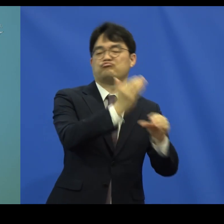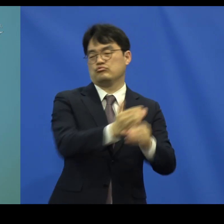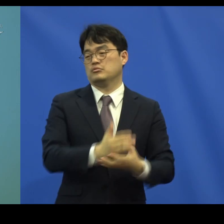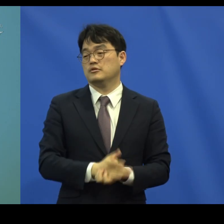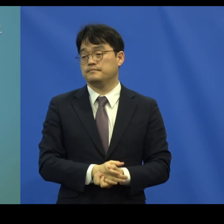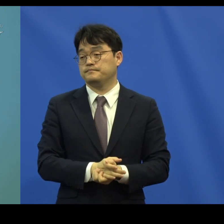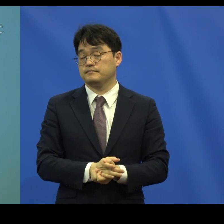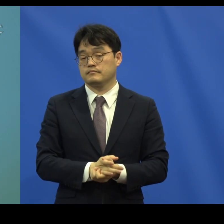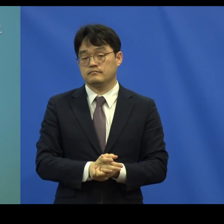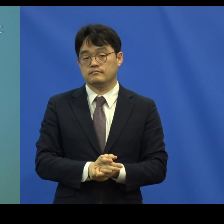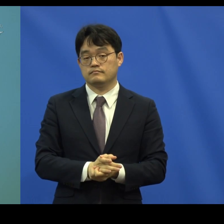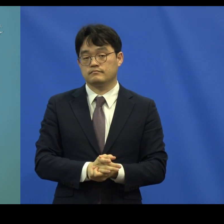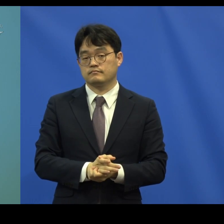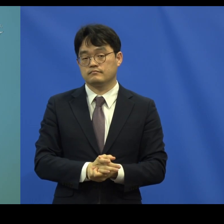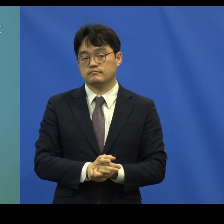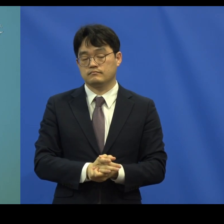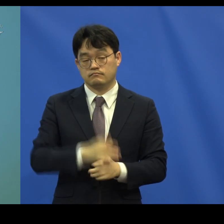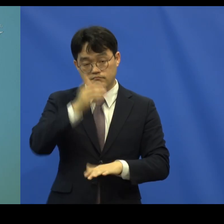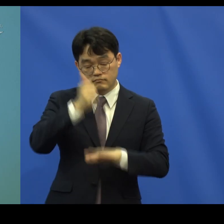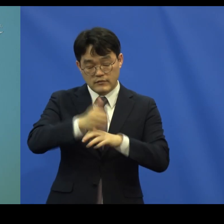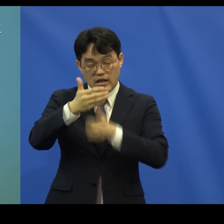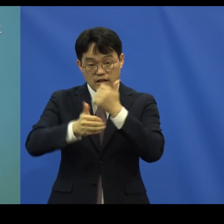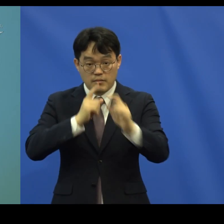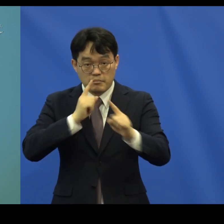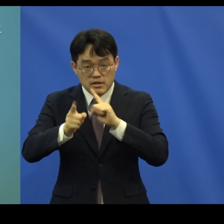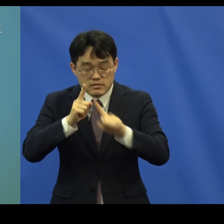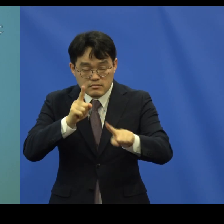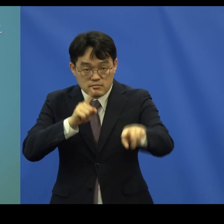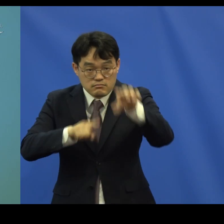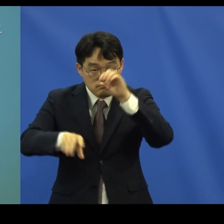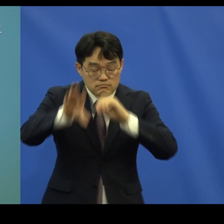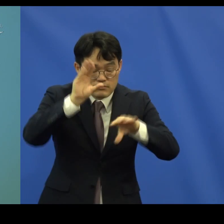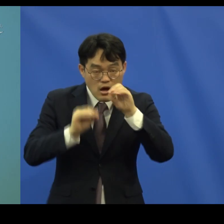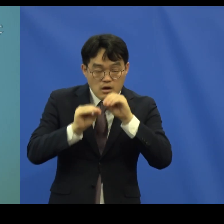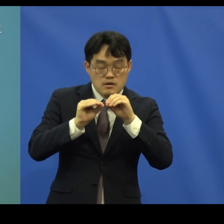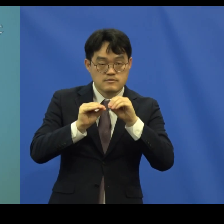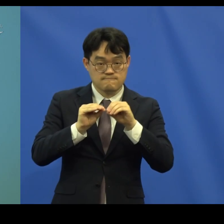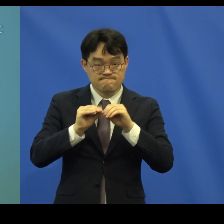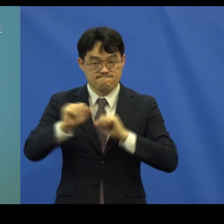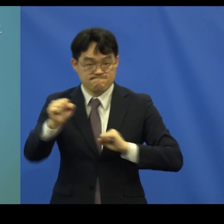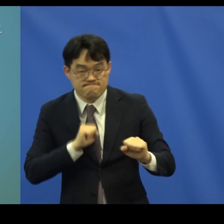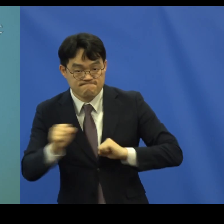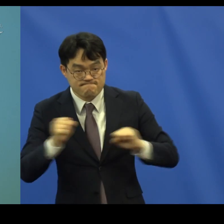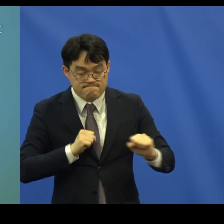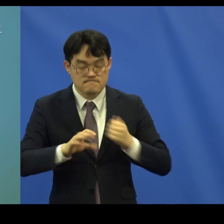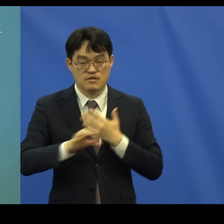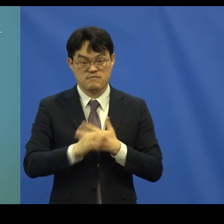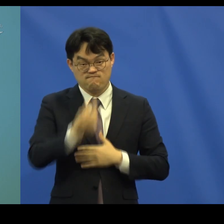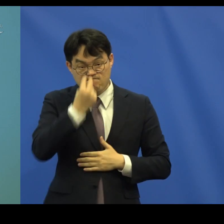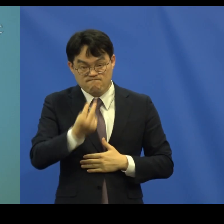답은 말씀에 있습니다. 말씀에 적극적으로 반응하면 살아나는 거죠. 그 말씀에 생명력이 있기 때문에.